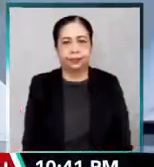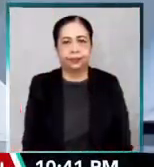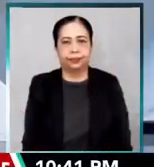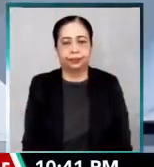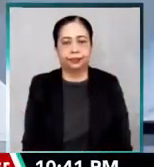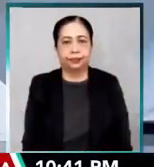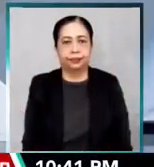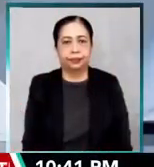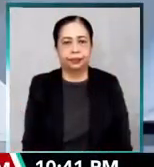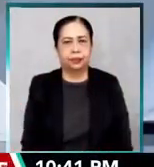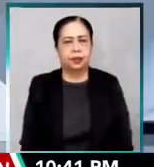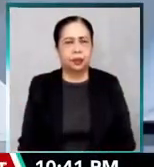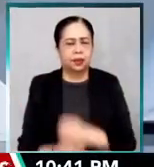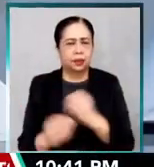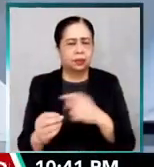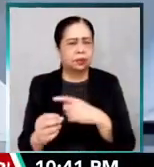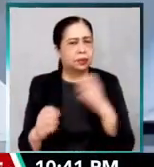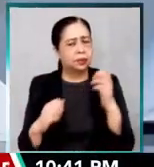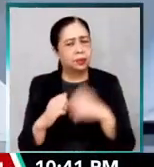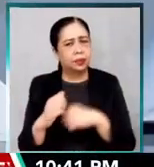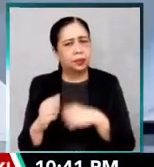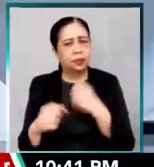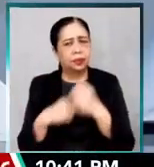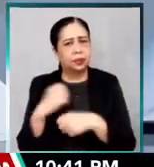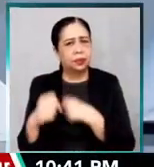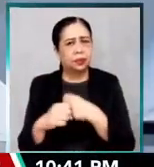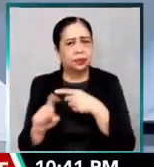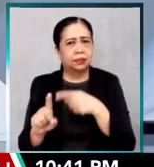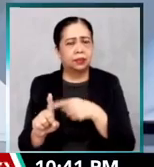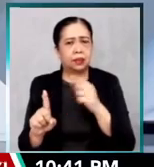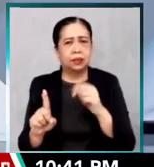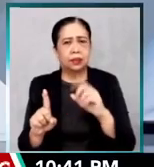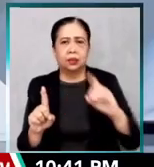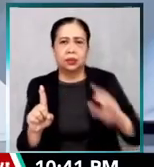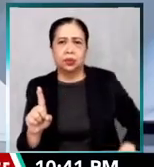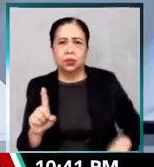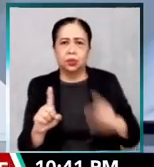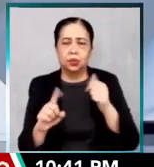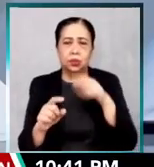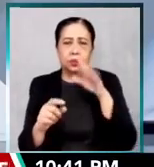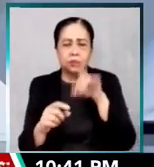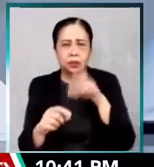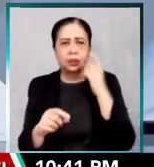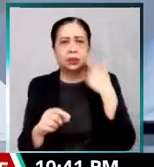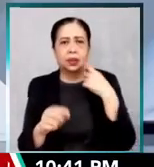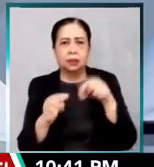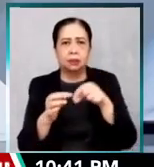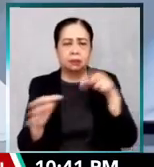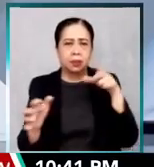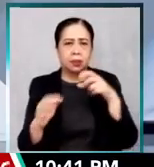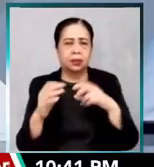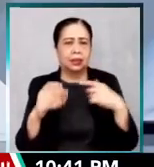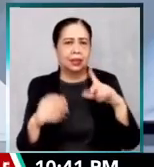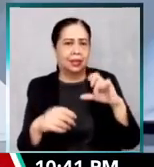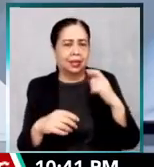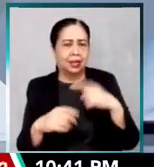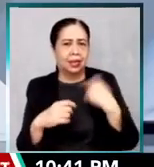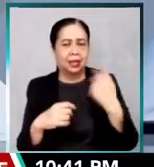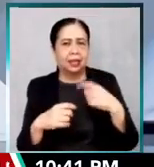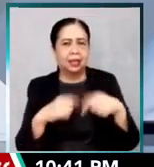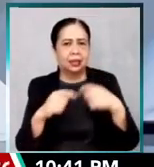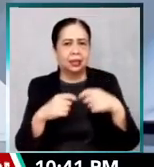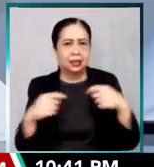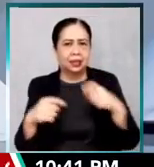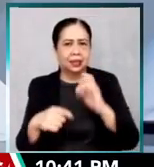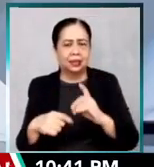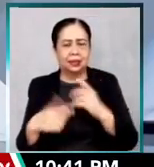bakasang pangmamalupit na sinapit ng isang aspin. Natagpuan itong may pana sa hita at nakatali pa ang ari.